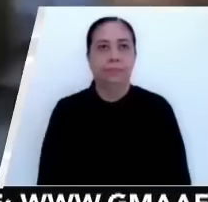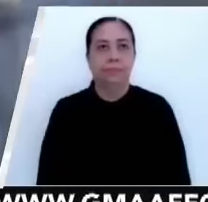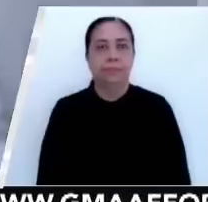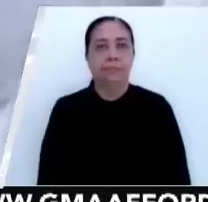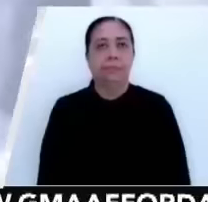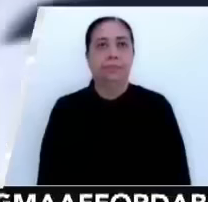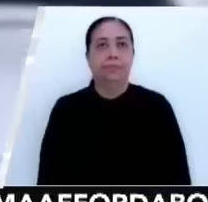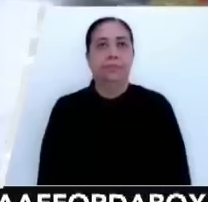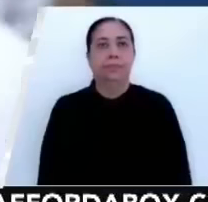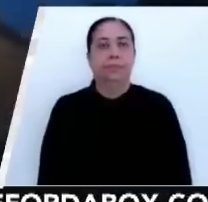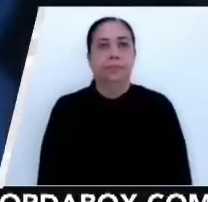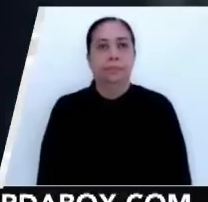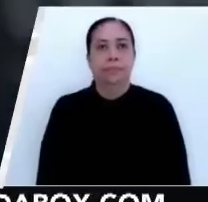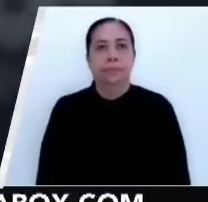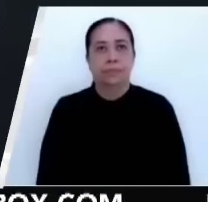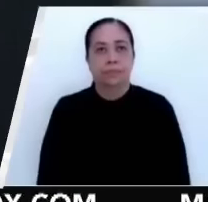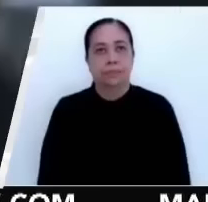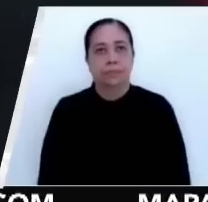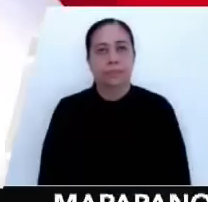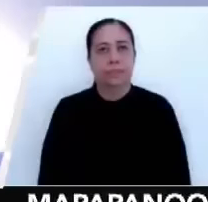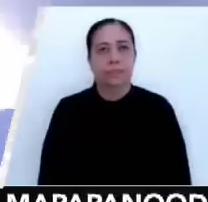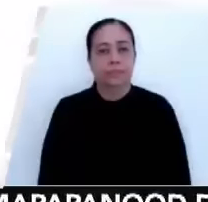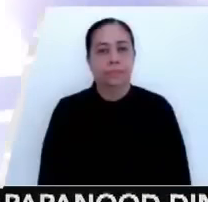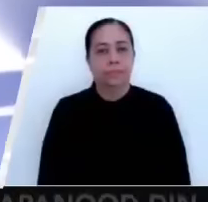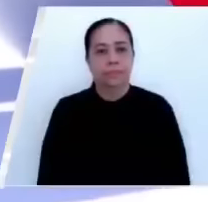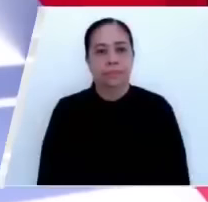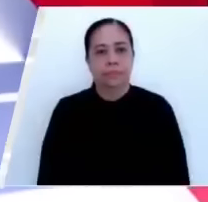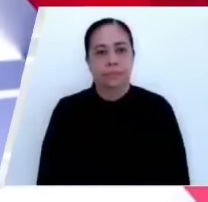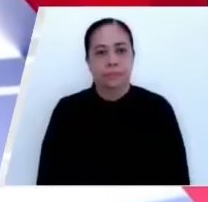Salazar, nakatutok 24 oras.